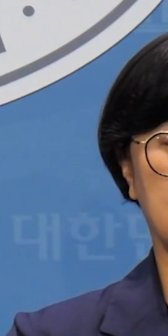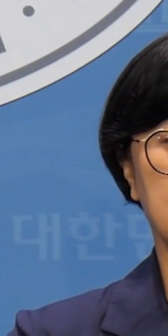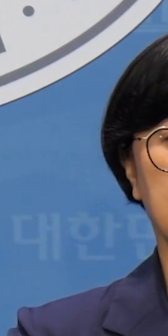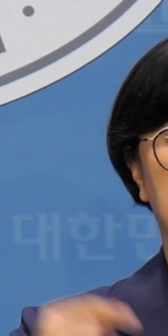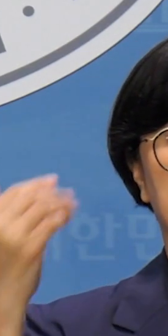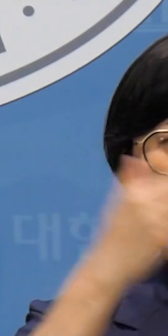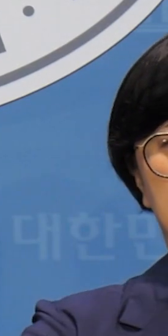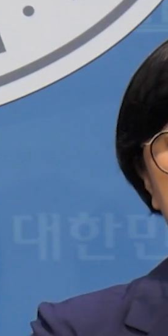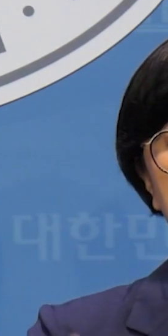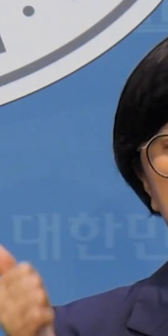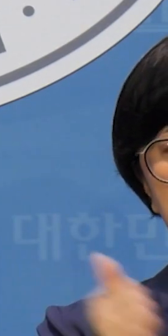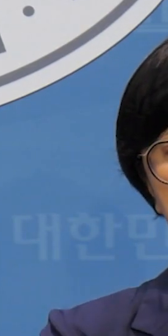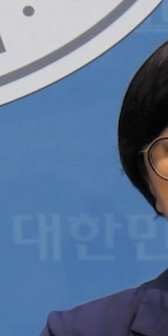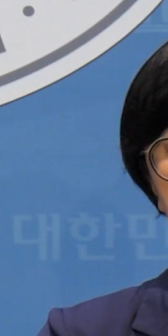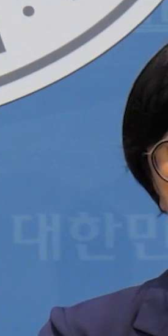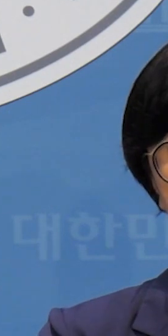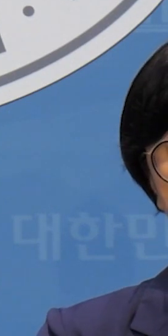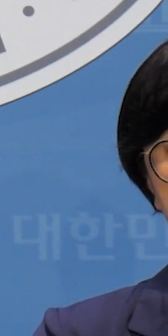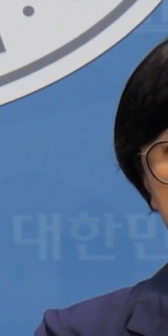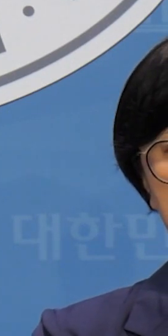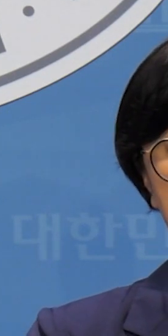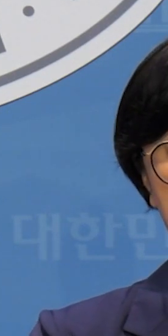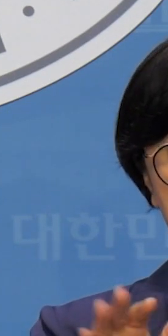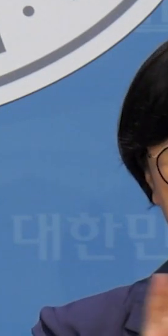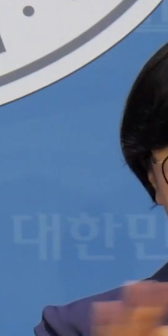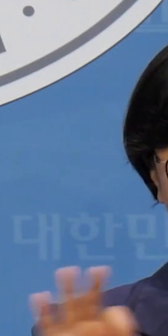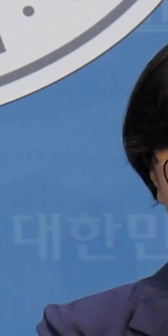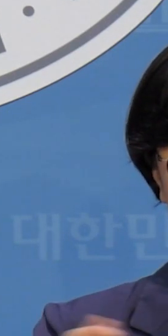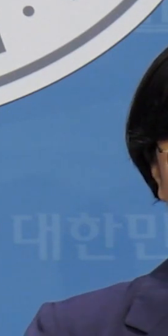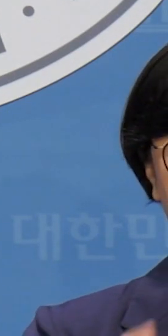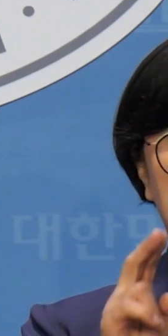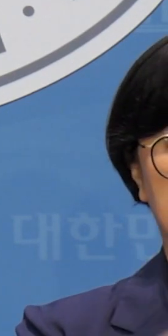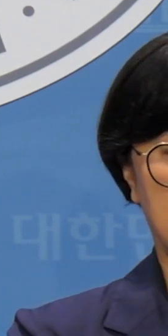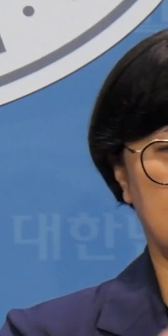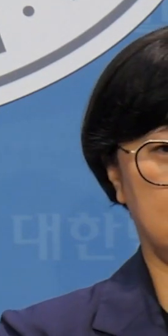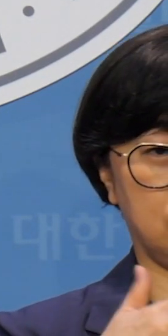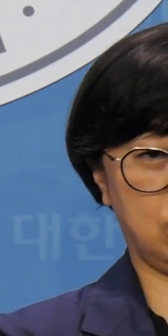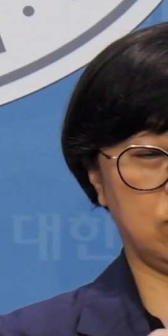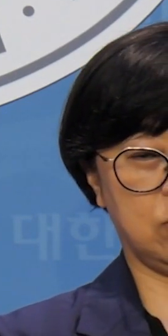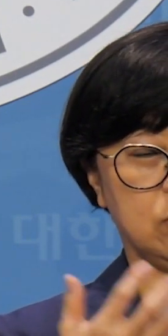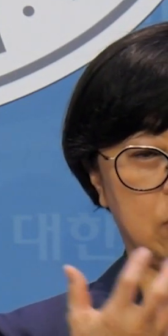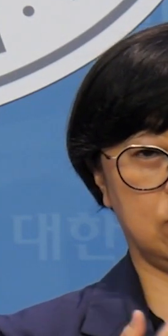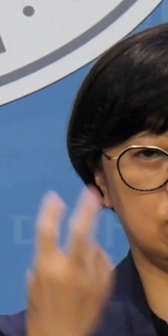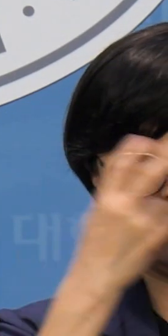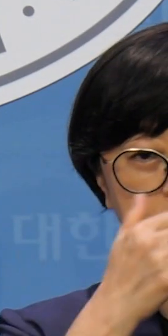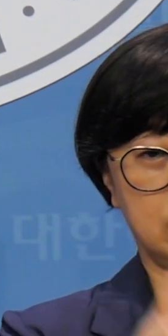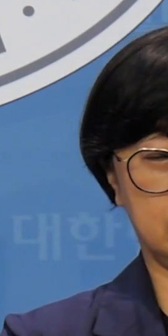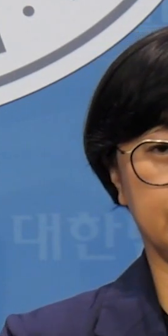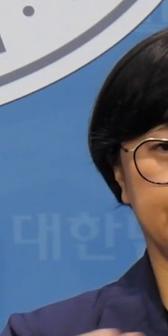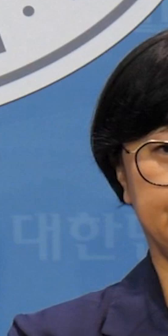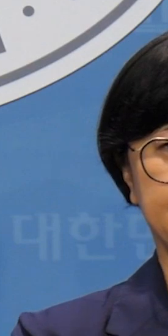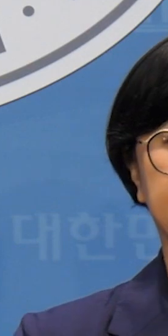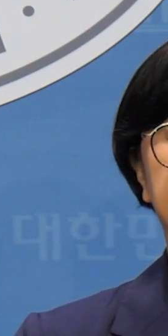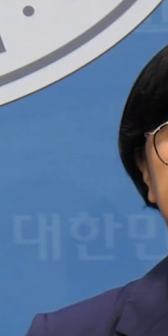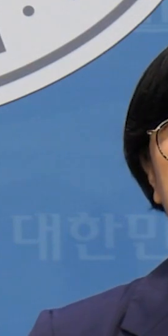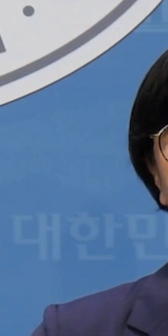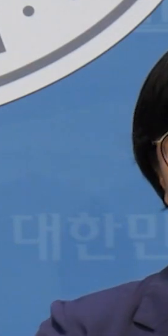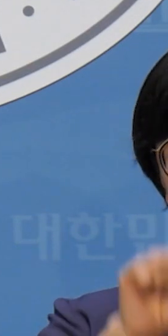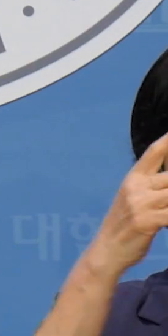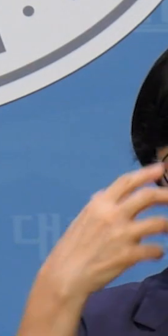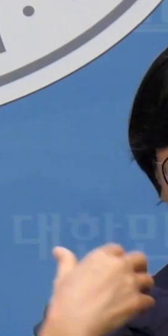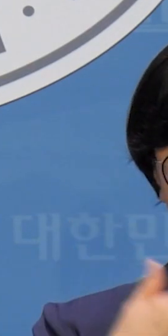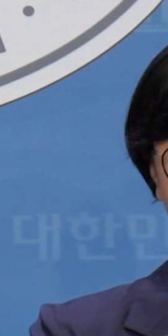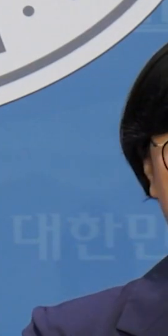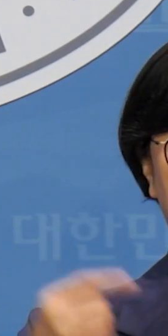위해 가계소득과 지출통계, 일자리 통계를 지속해서 조작했습니다. 문재인